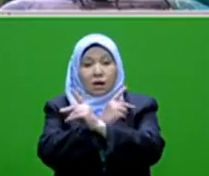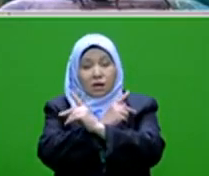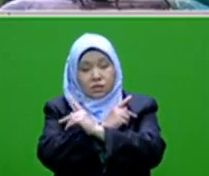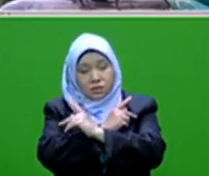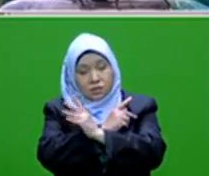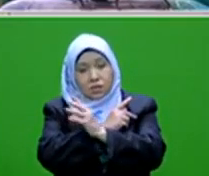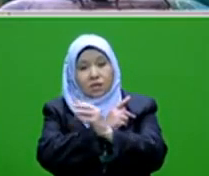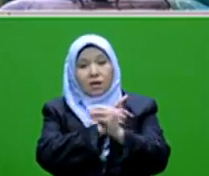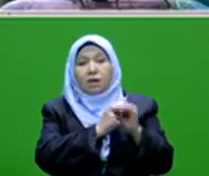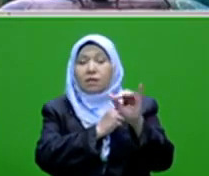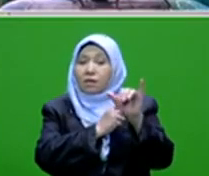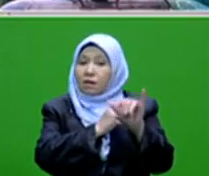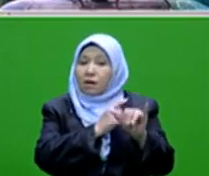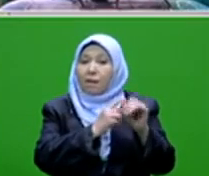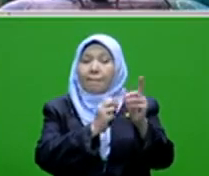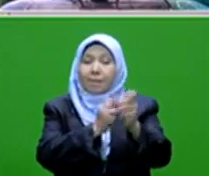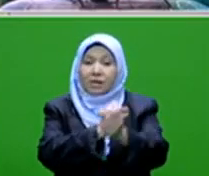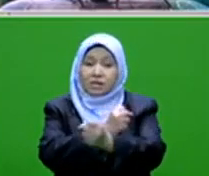الرحمن